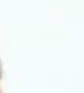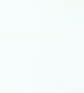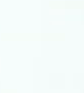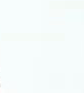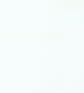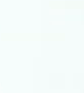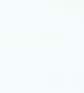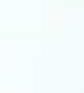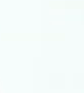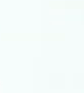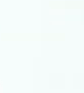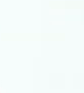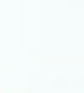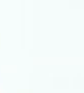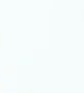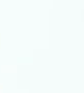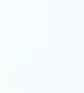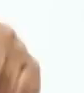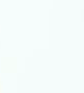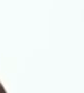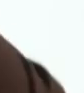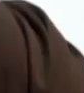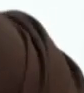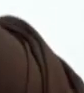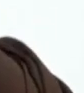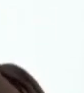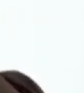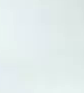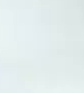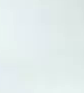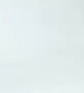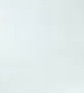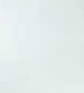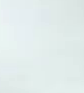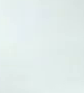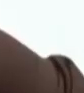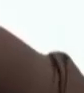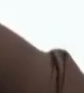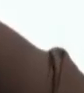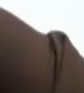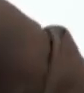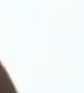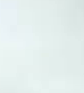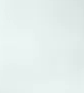Nami nitashiriki bila kukosa fursa hii ya kizalendo.